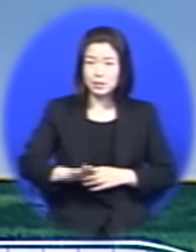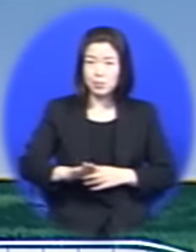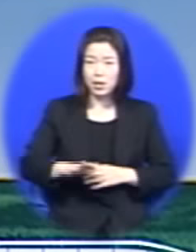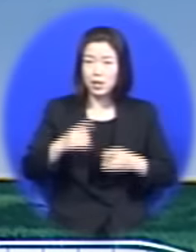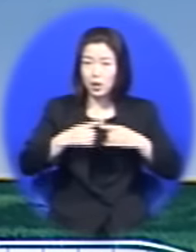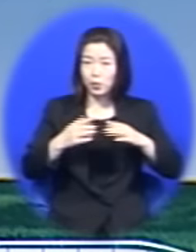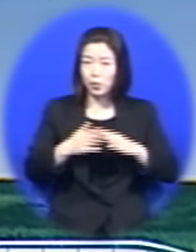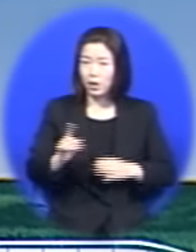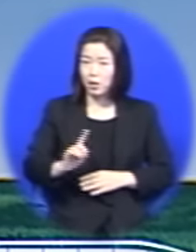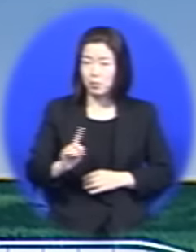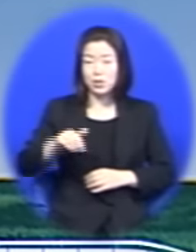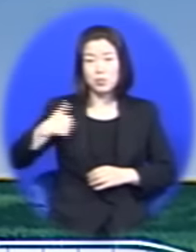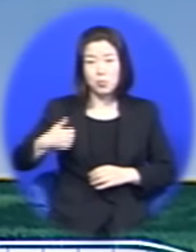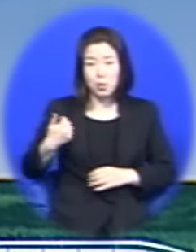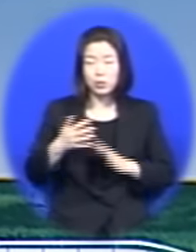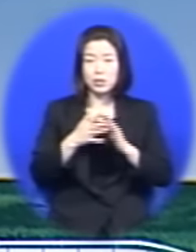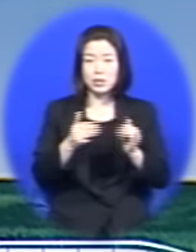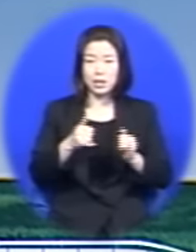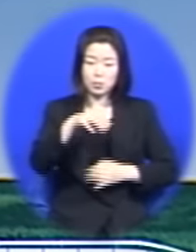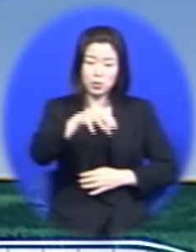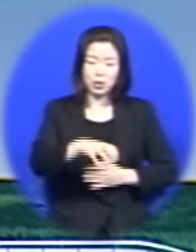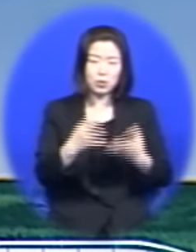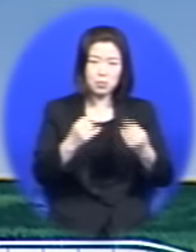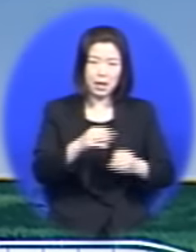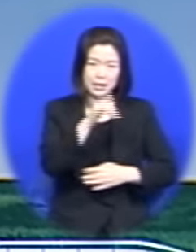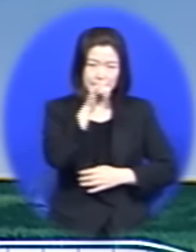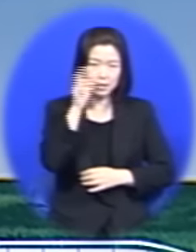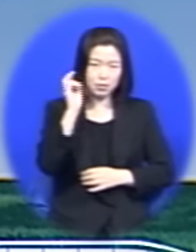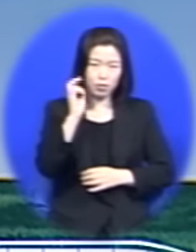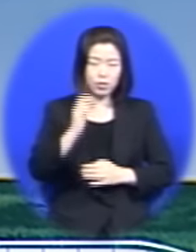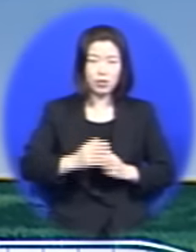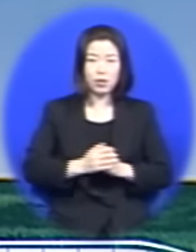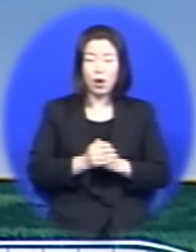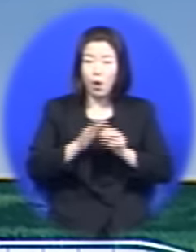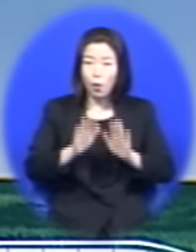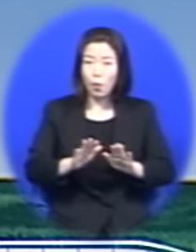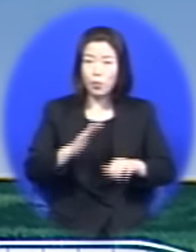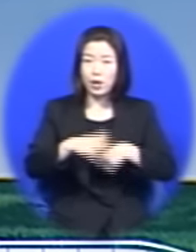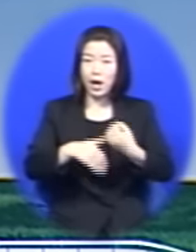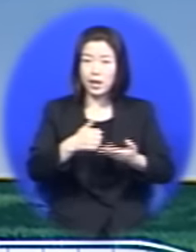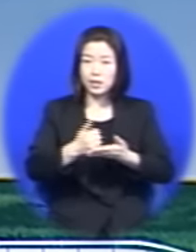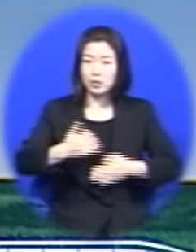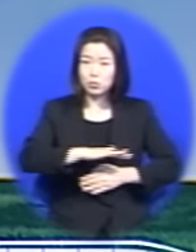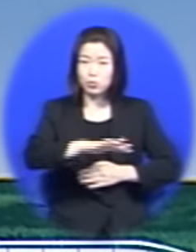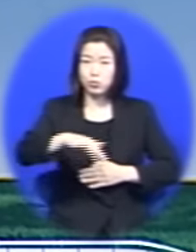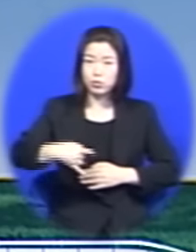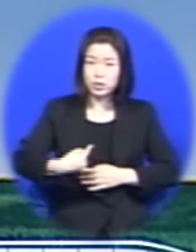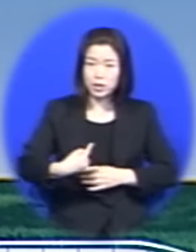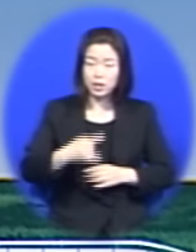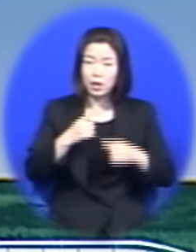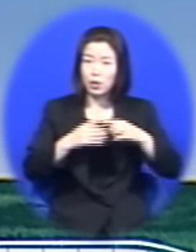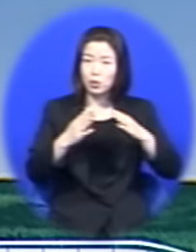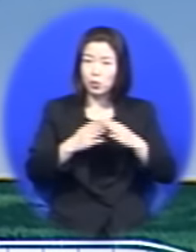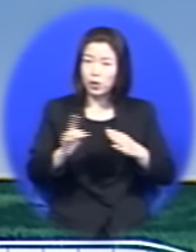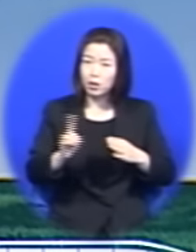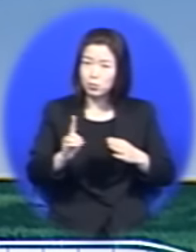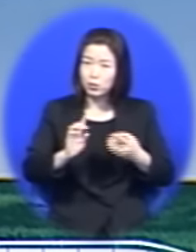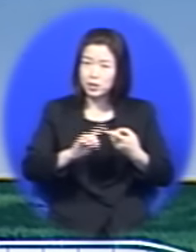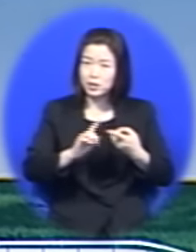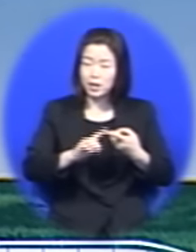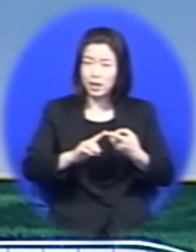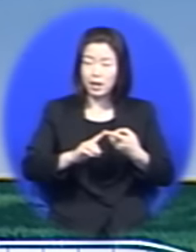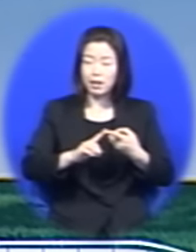뭔지 모르시는 분들이 여기도 많으실 겁니다. 오늘 하나님께서 우리에게 도대체 교회가 무엇인지에